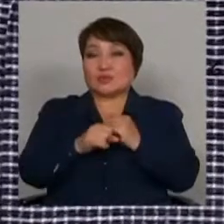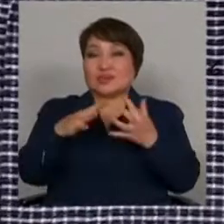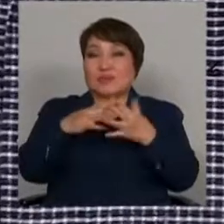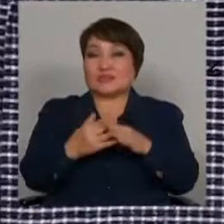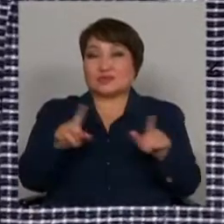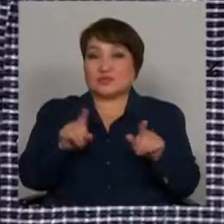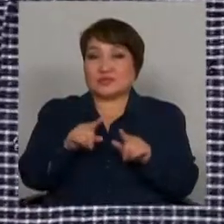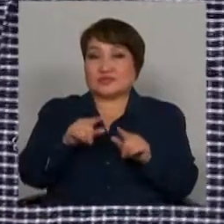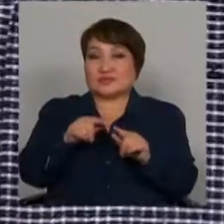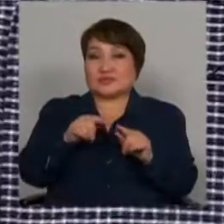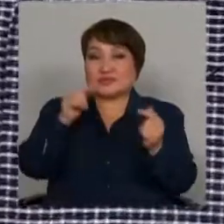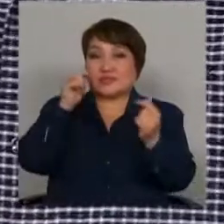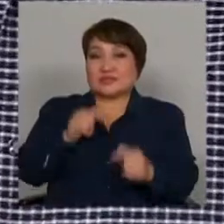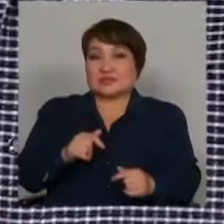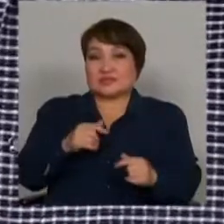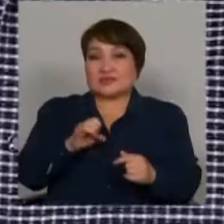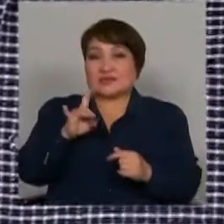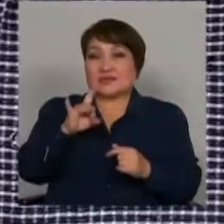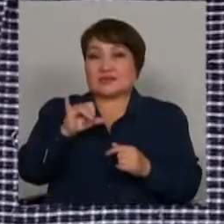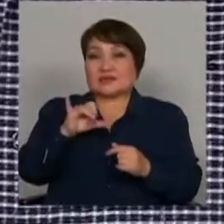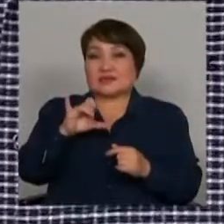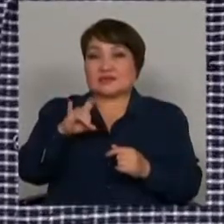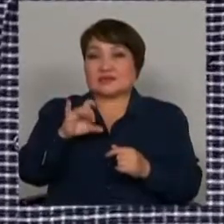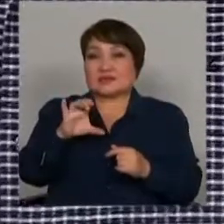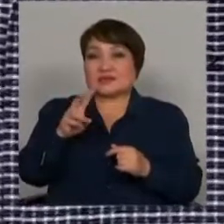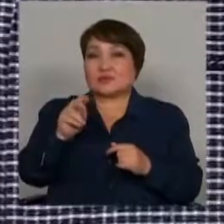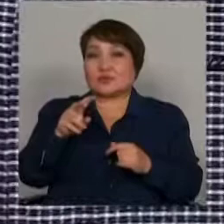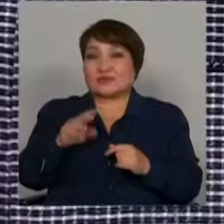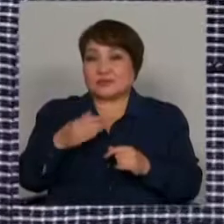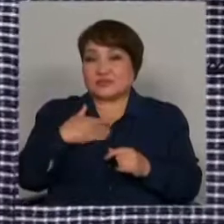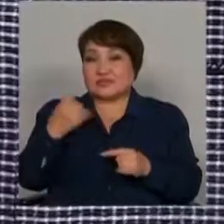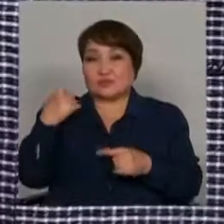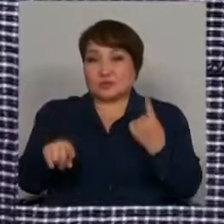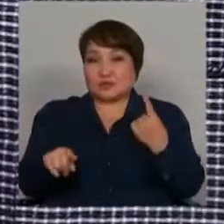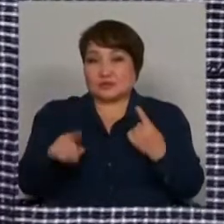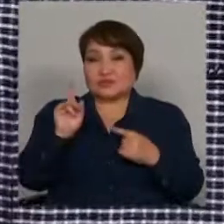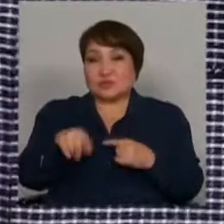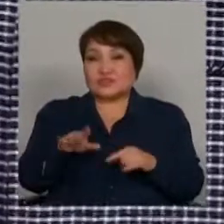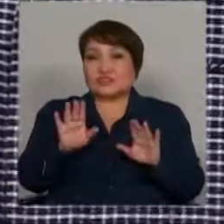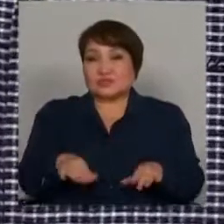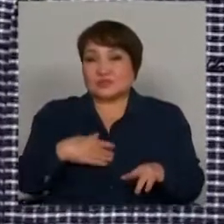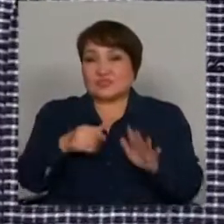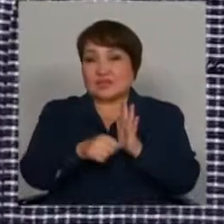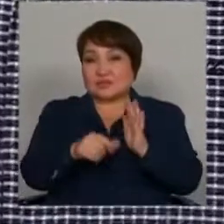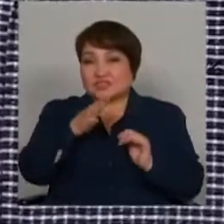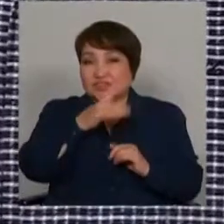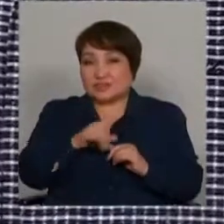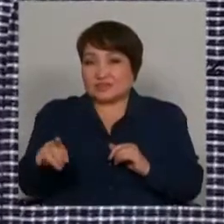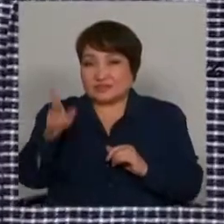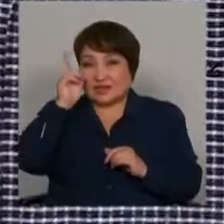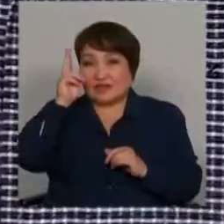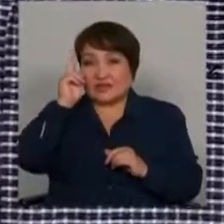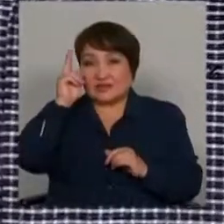бізді бөледі. Сол жерде бізде міне 60-шы жылдан канализация